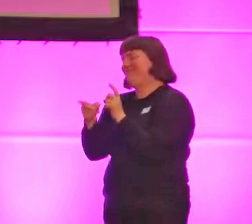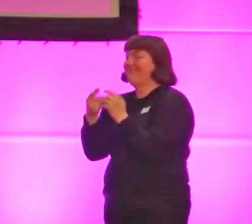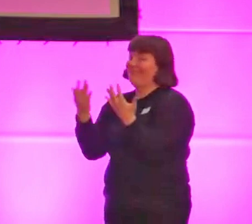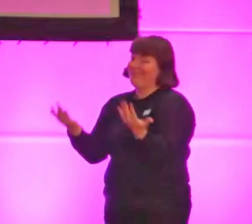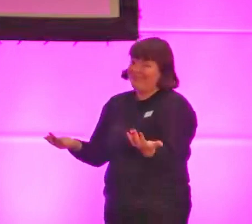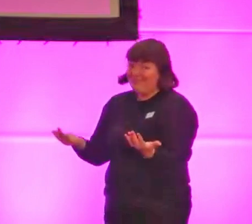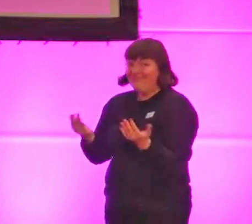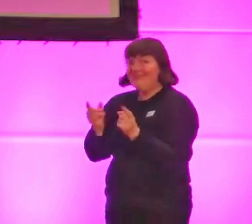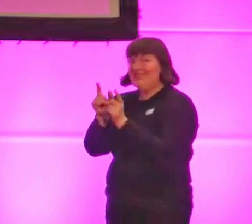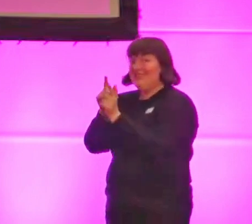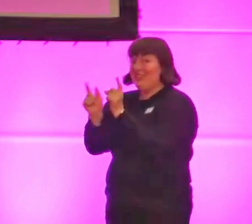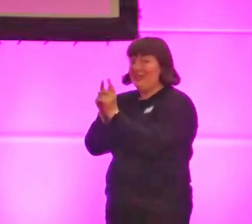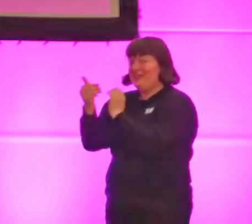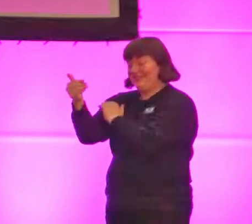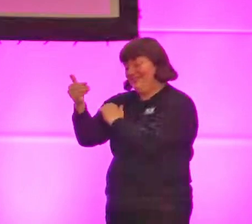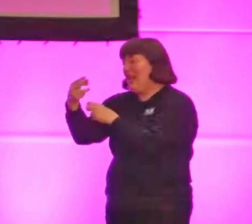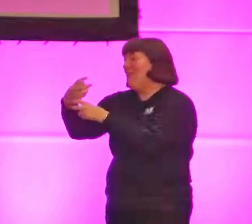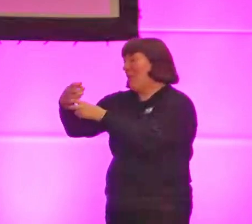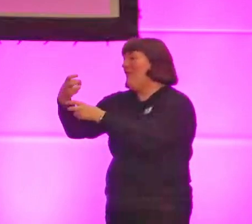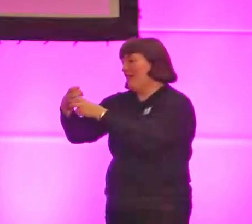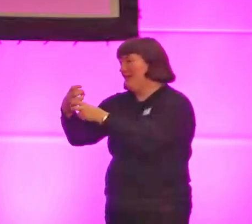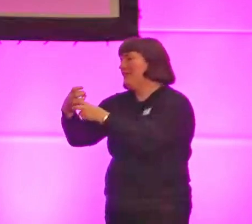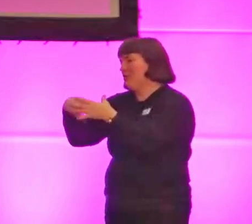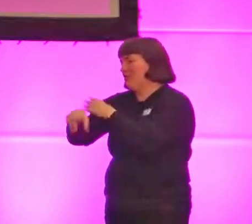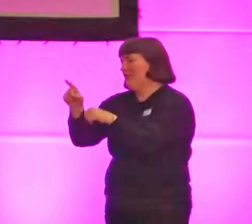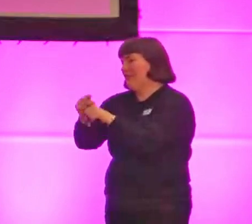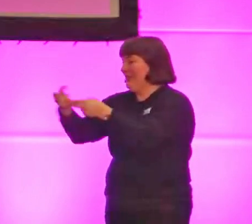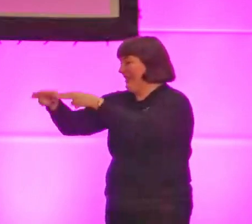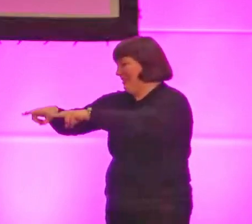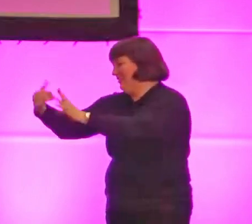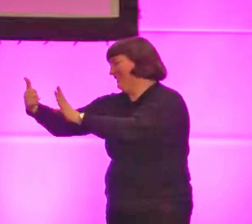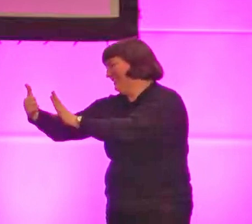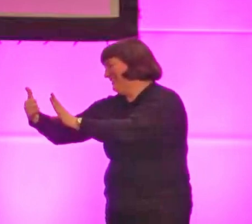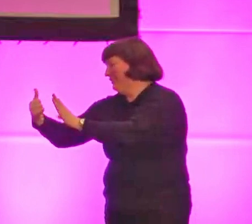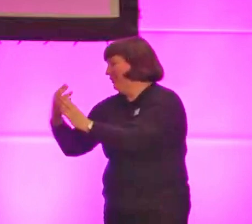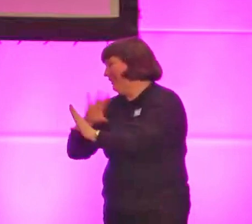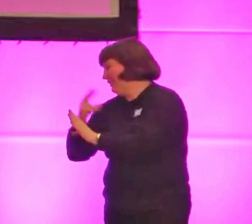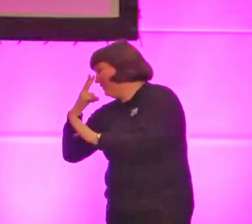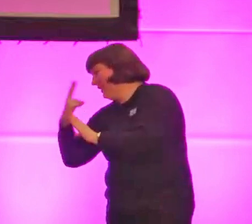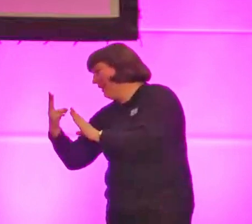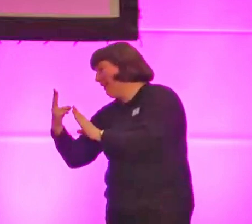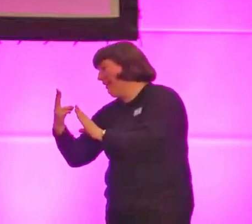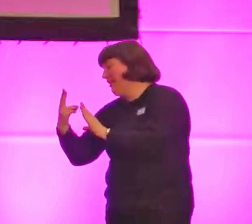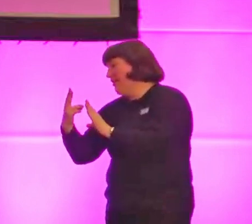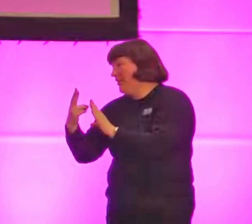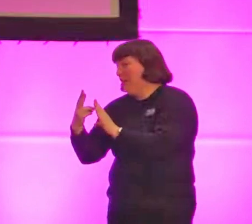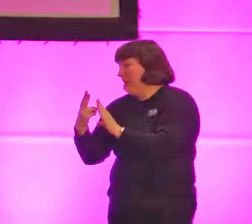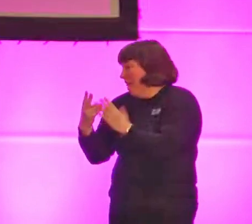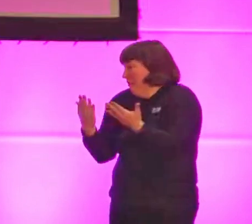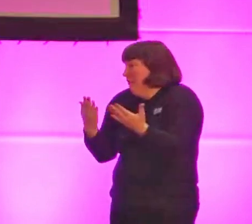säkert någonting som kommer sen prövas i under rättegången, så det får vi se, men det har ju inte heller gjort att åtalet